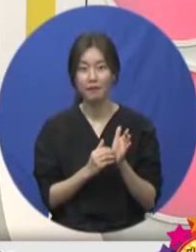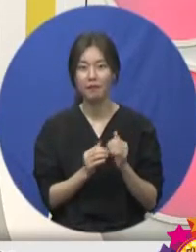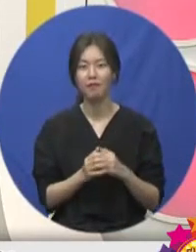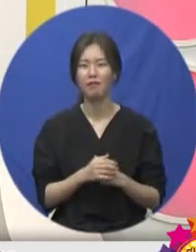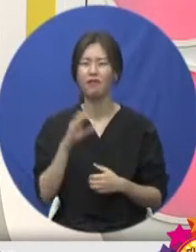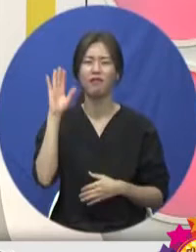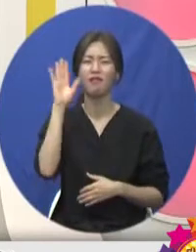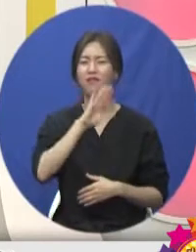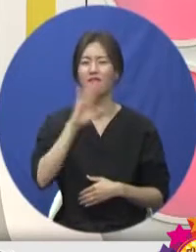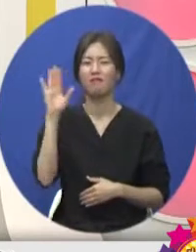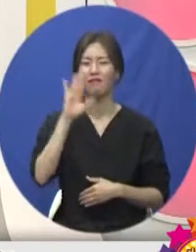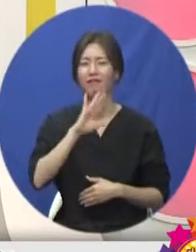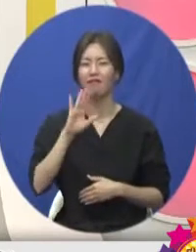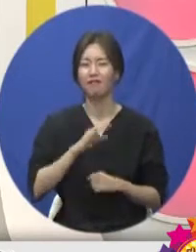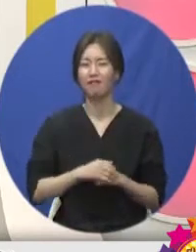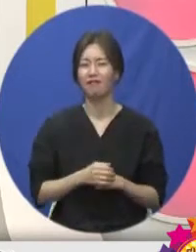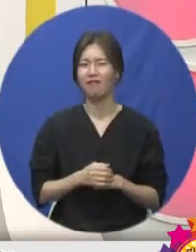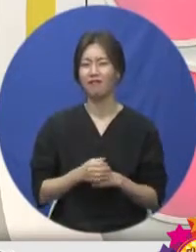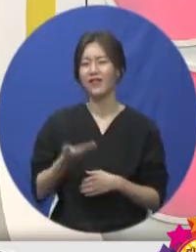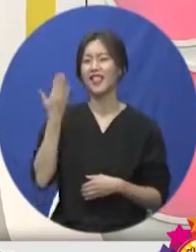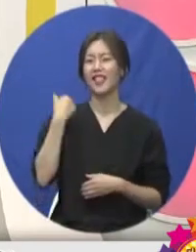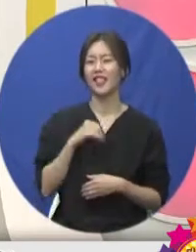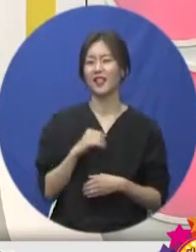이번엔 자랑 안 했어요. 저번에